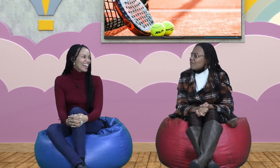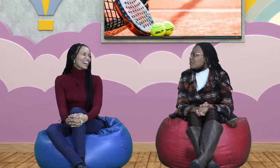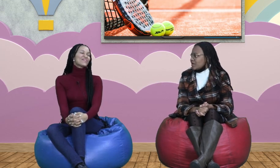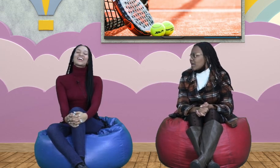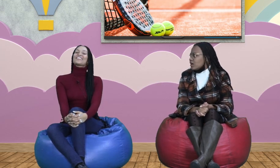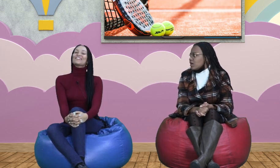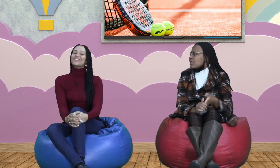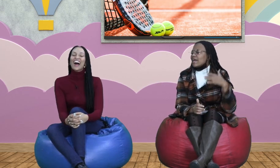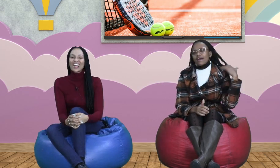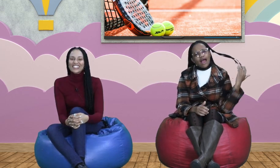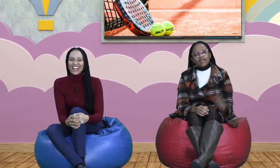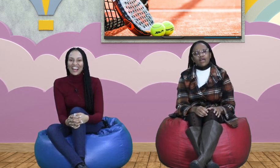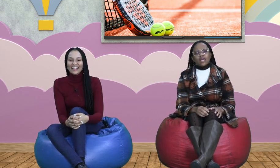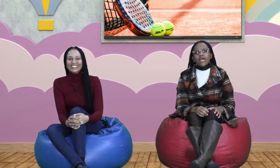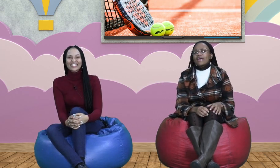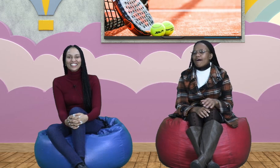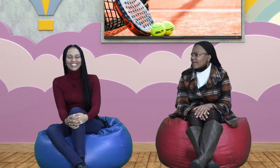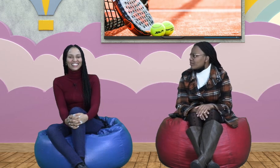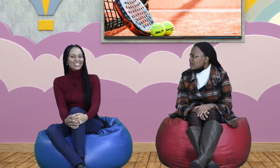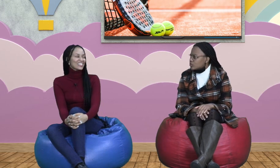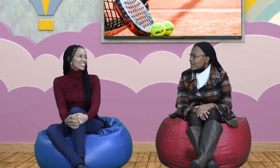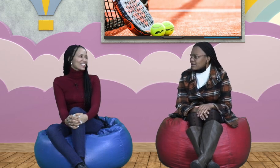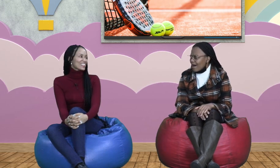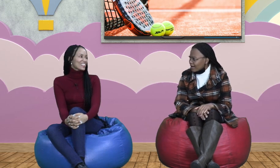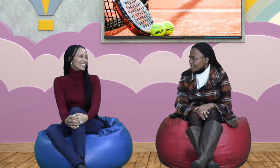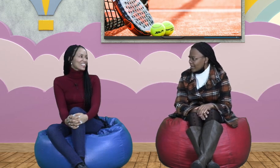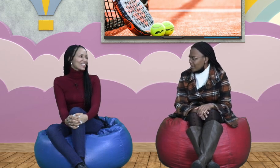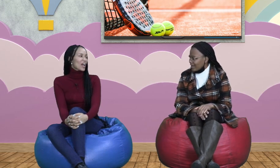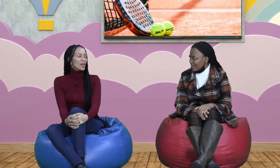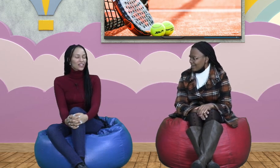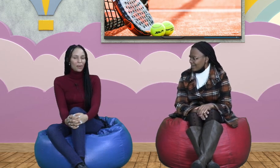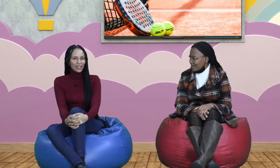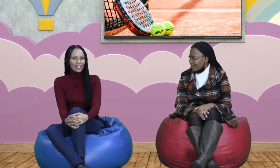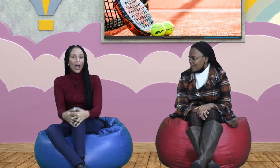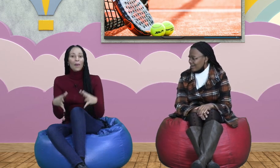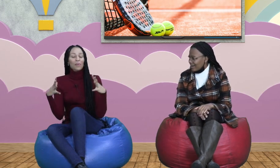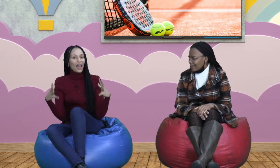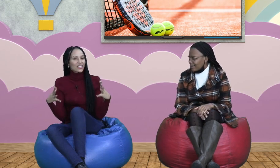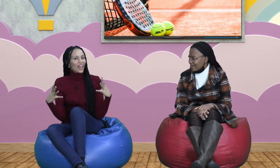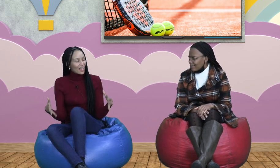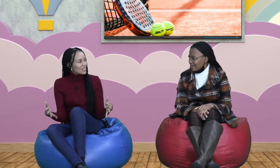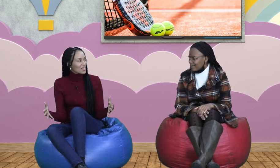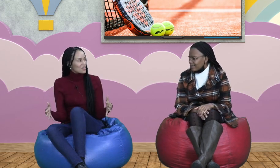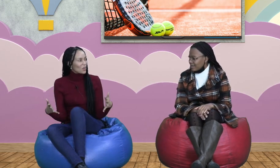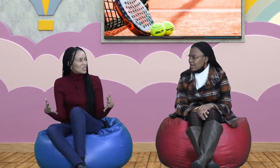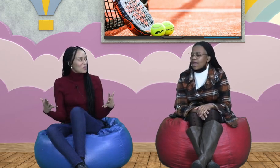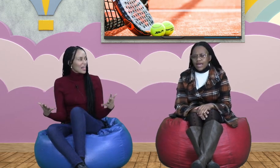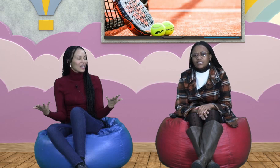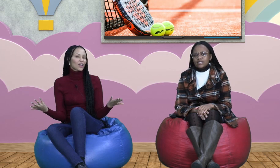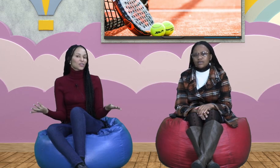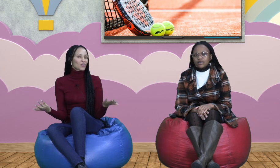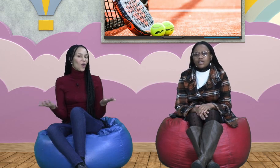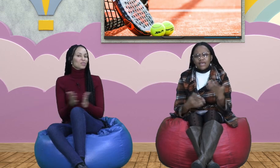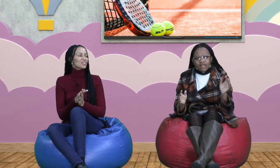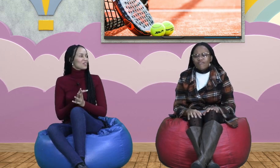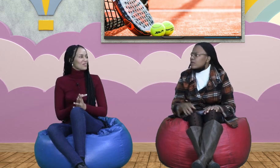Nee, allemaal niet. By my Jy kan nie vir my so uitlag nie. Jammer. By my is een active kids waar ons belê in